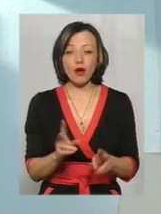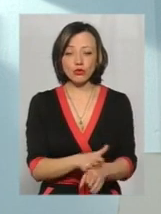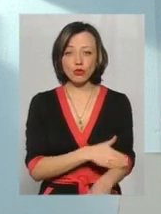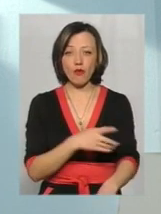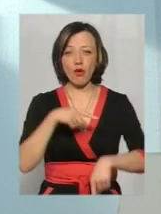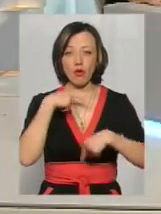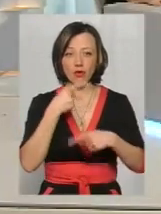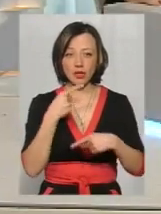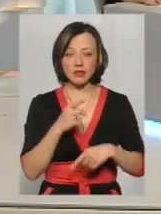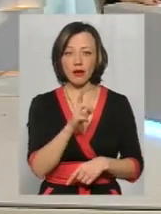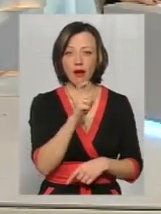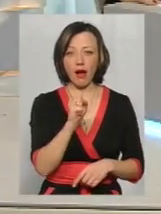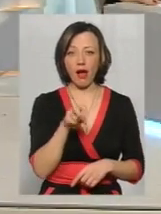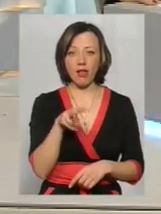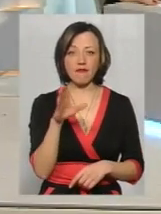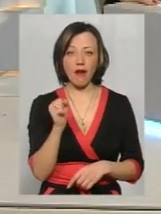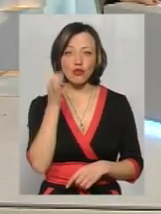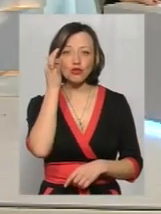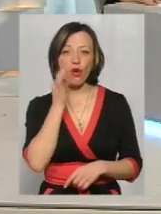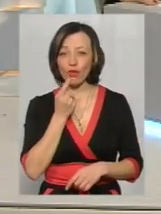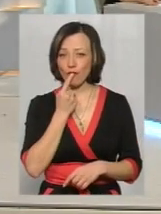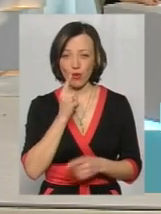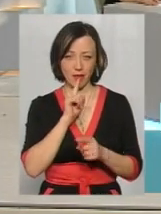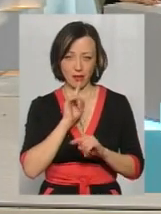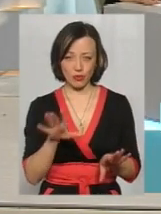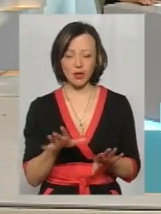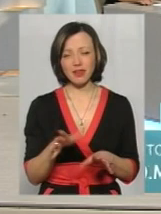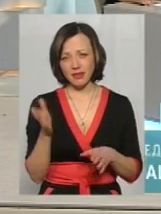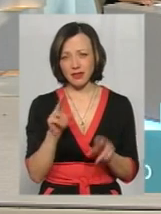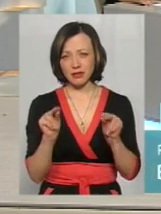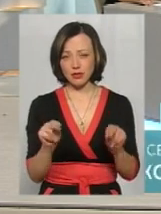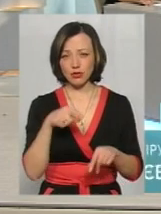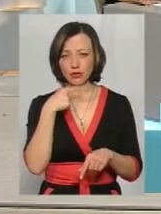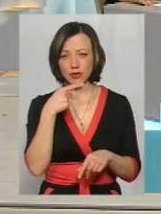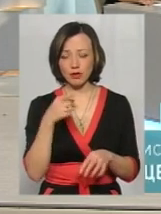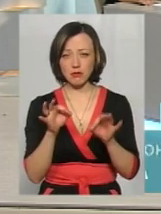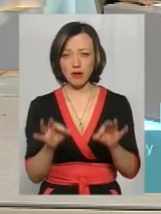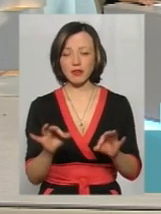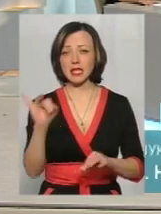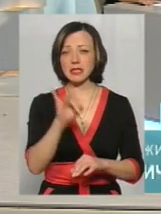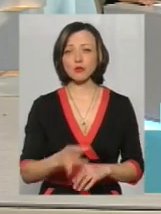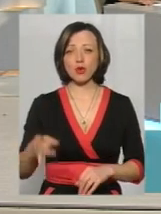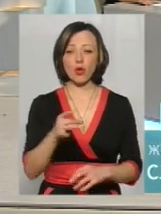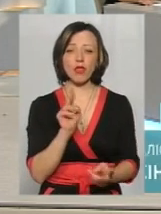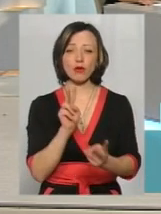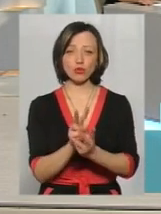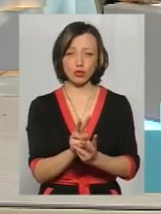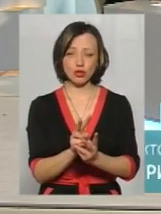говорити халва, солодко в роті нам не стане. Давайте насправді будемо говорити про правду. В Ізяславському районі на